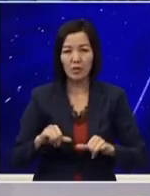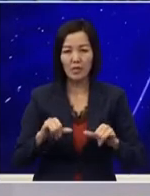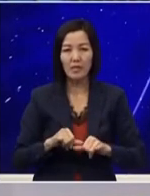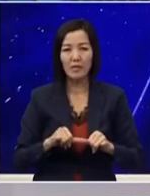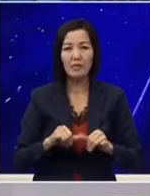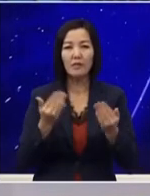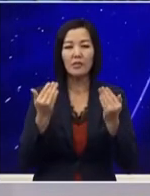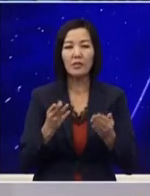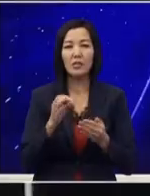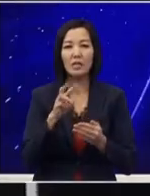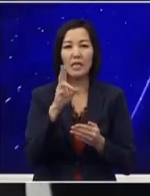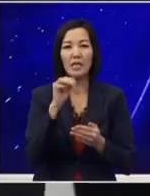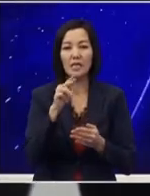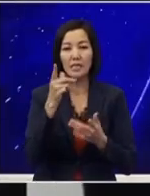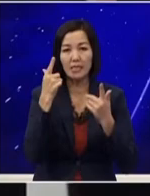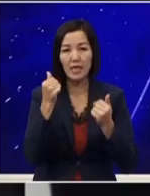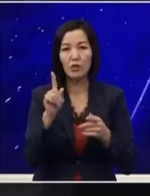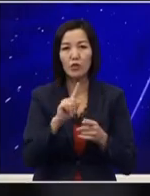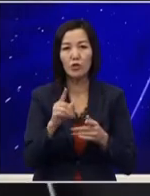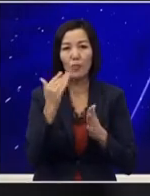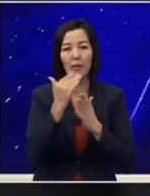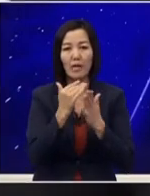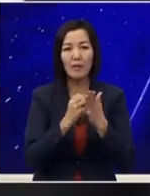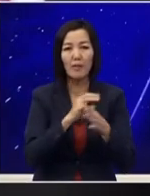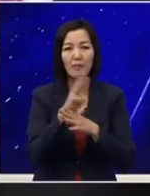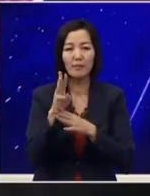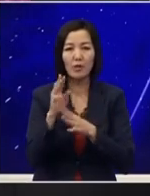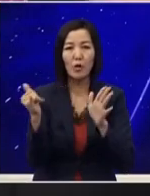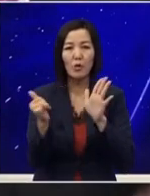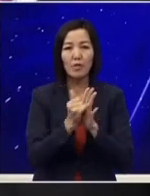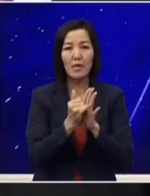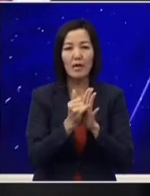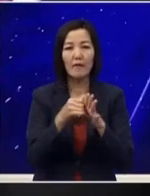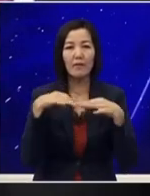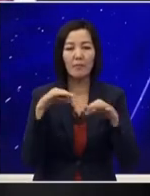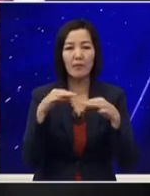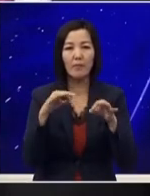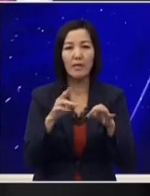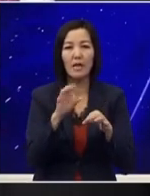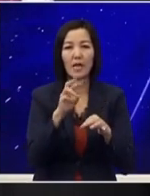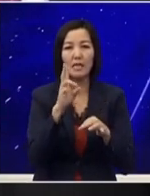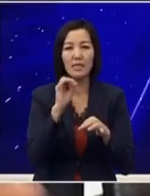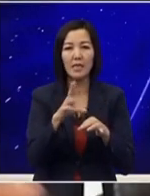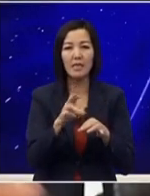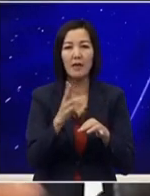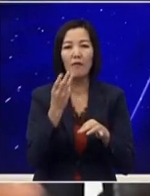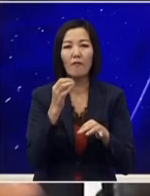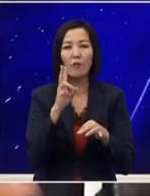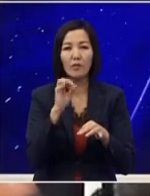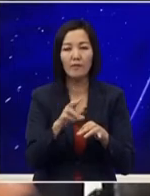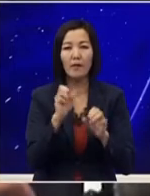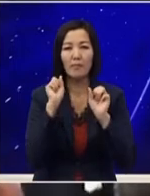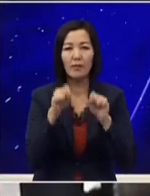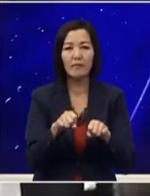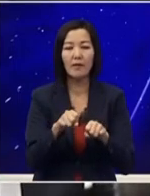версии следствия, Штадлер знал, что программное обеспечение, установленное на автомобилях концерна Volkswagen,